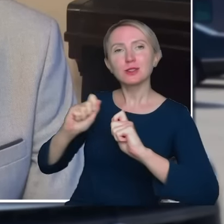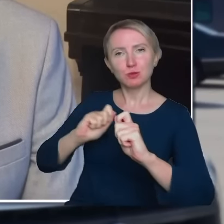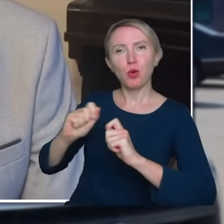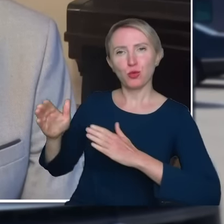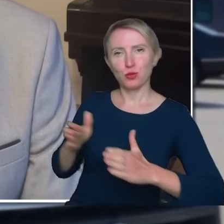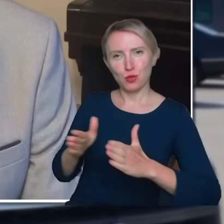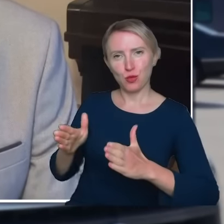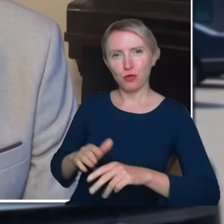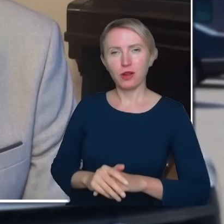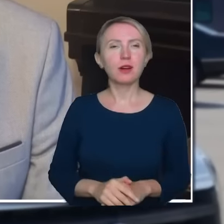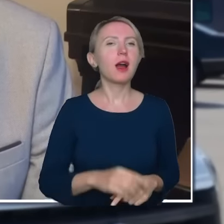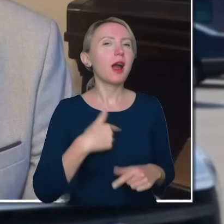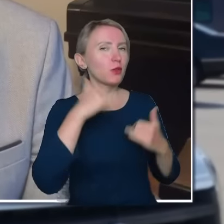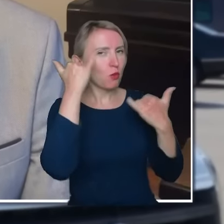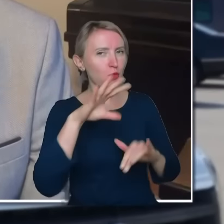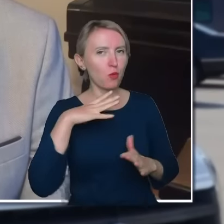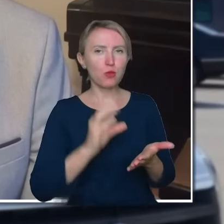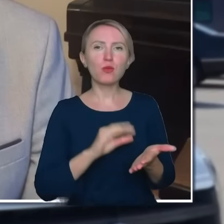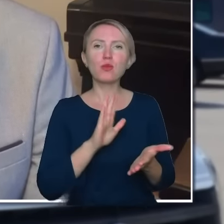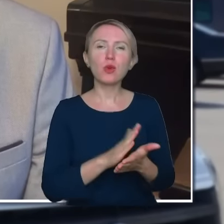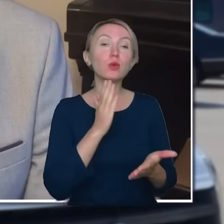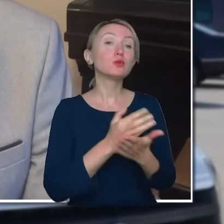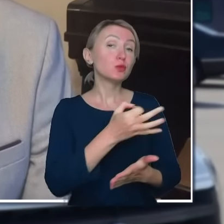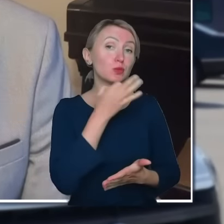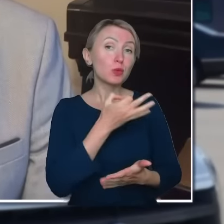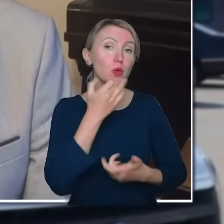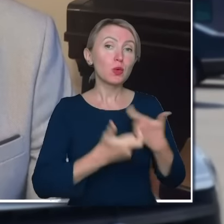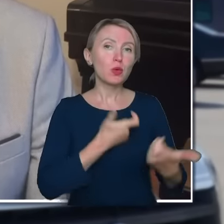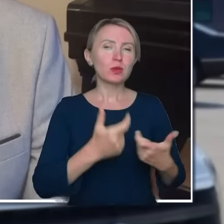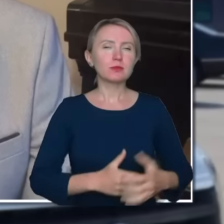mam tutaj błąd, ale już się poprawiam.